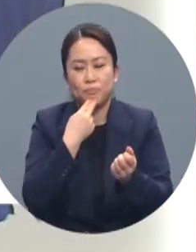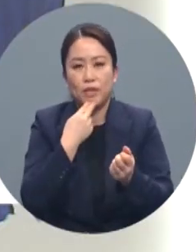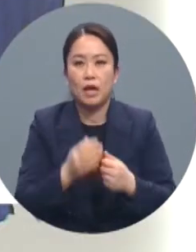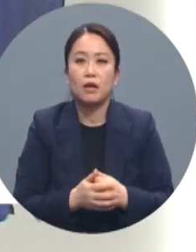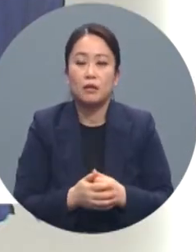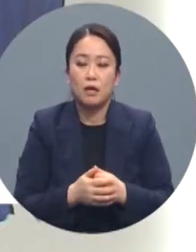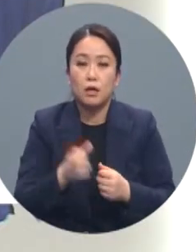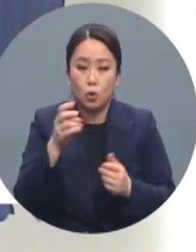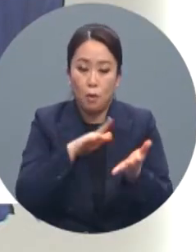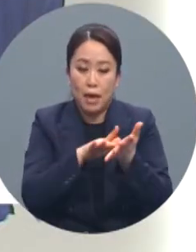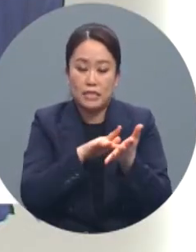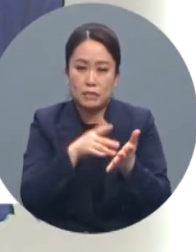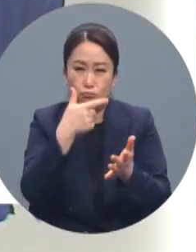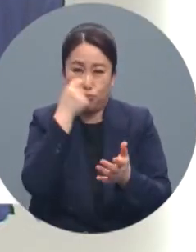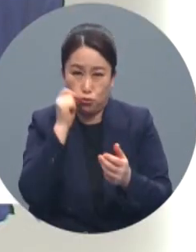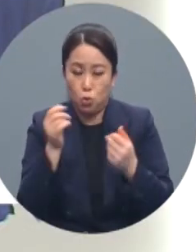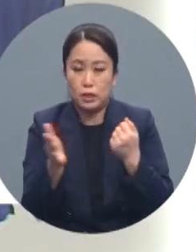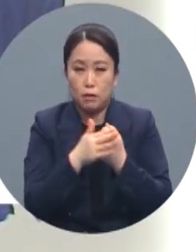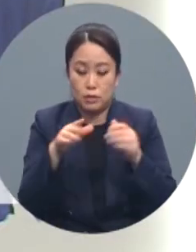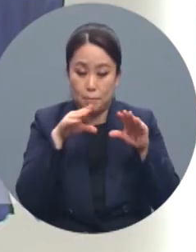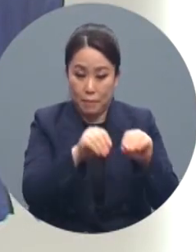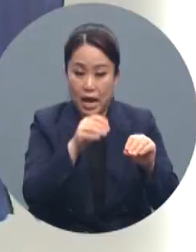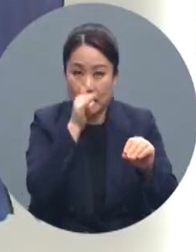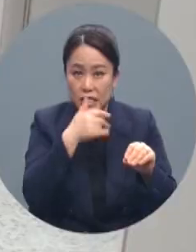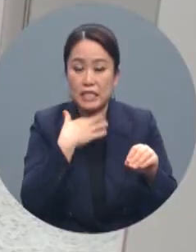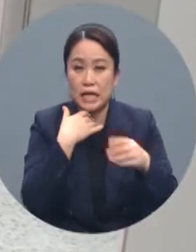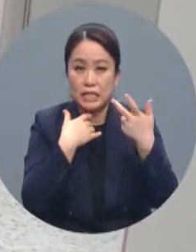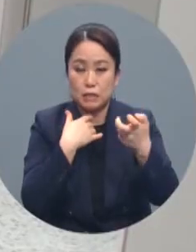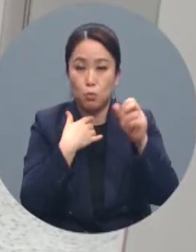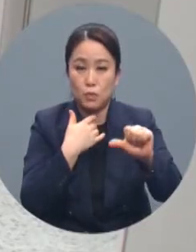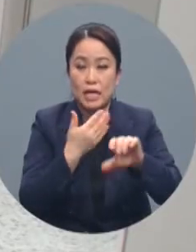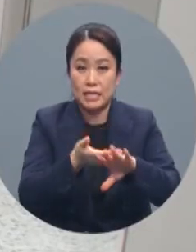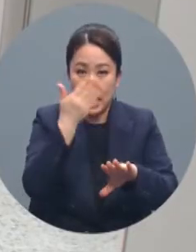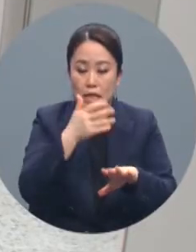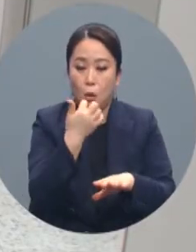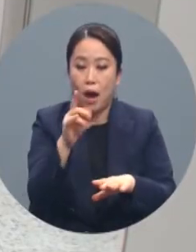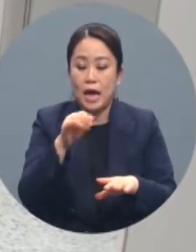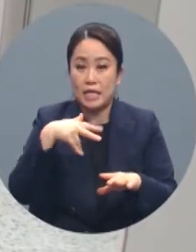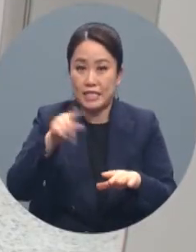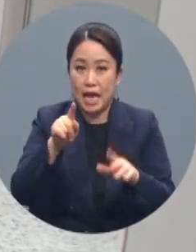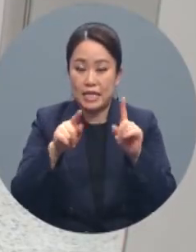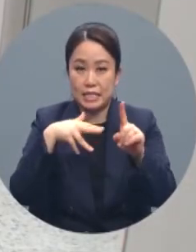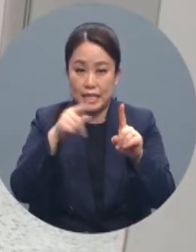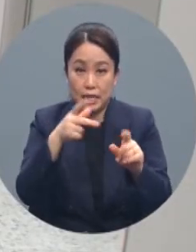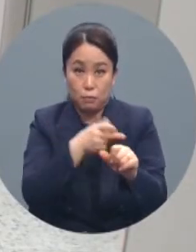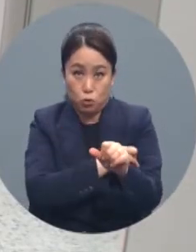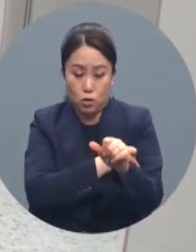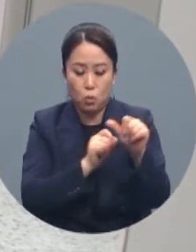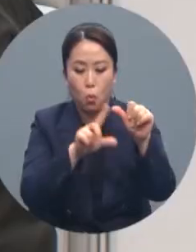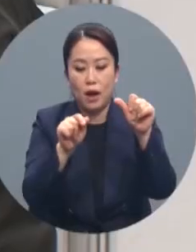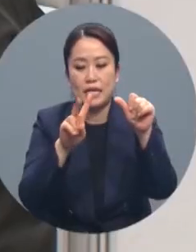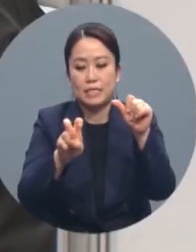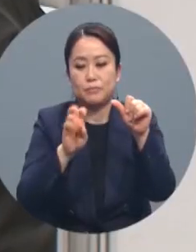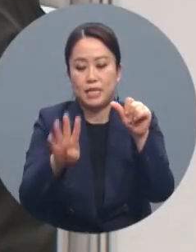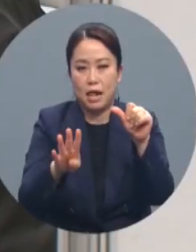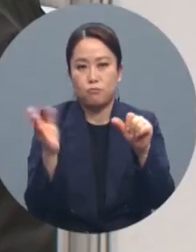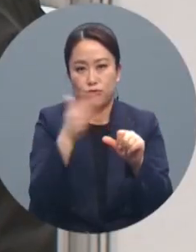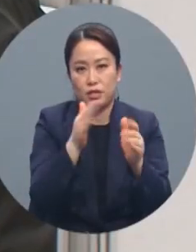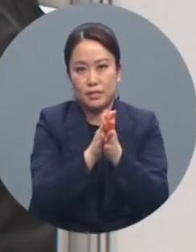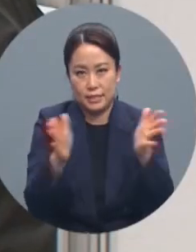한편 백신 부족으로 중단되었던 75세 이상의 대한 화이자 1차 독 총은 오는 24일부터 재개될